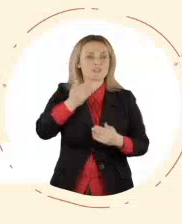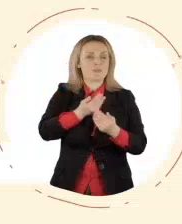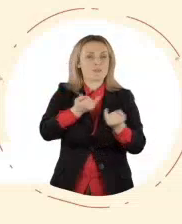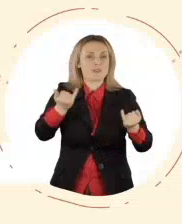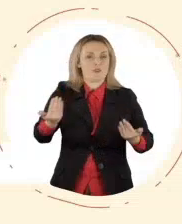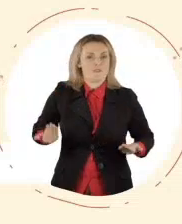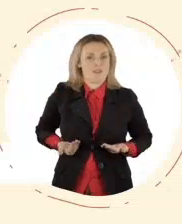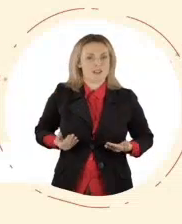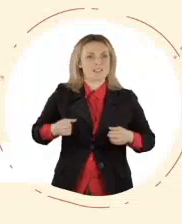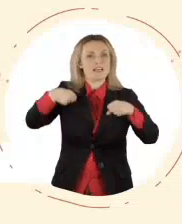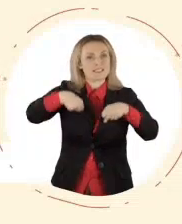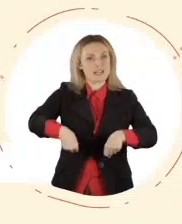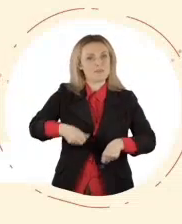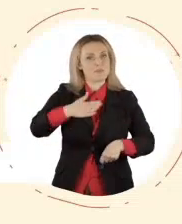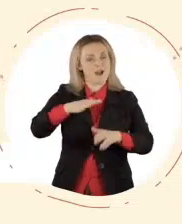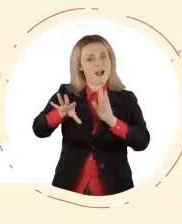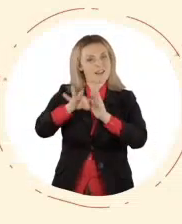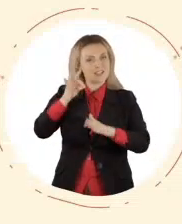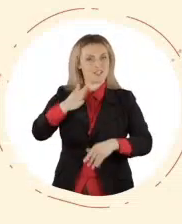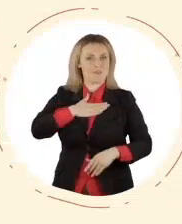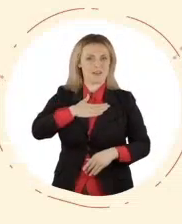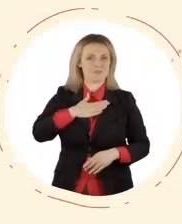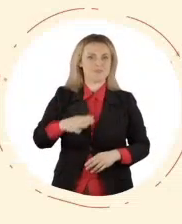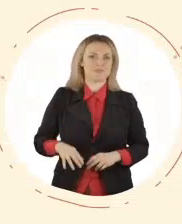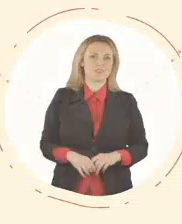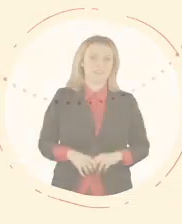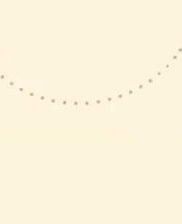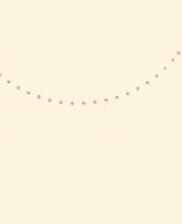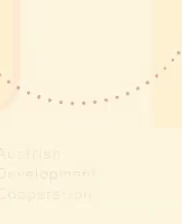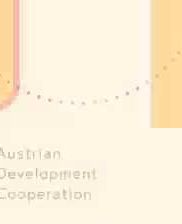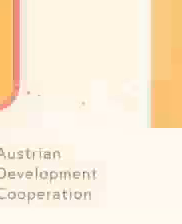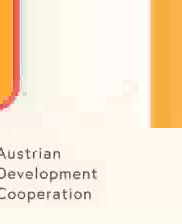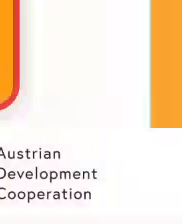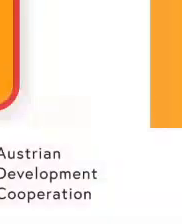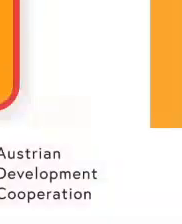viață. Dreptul meu, alegerea mea.